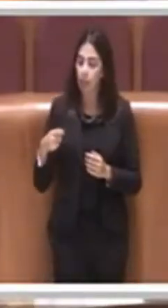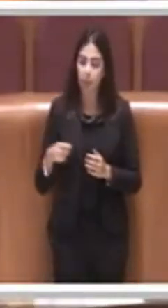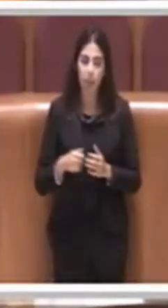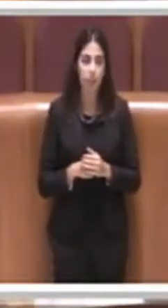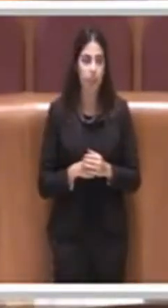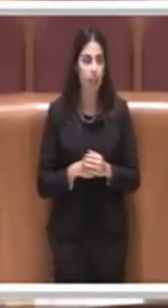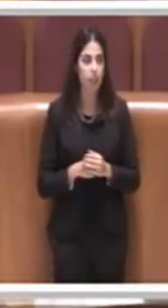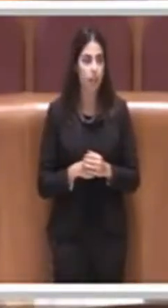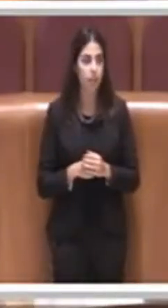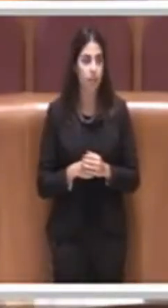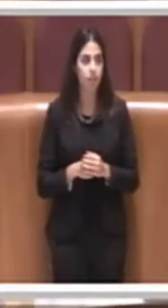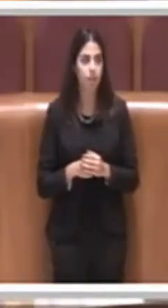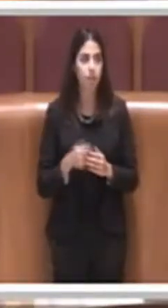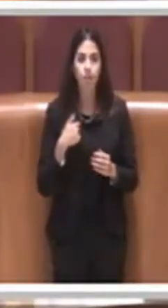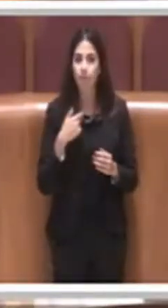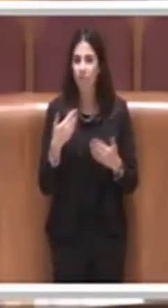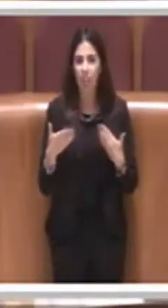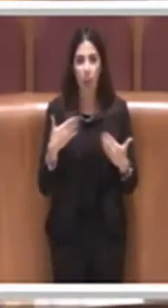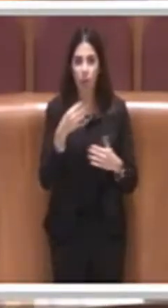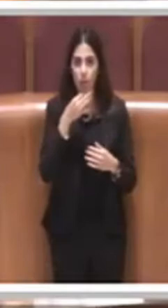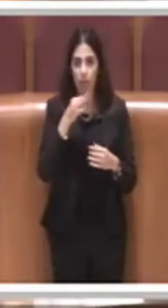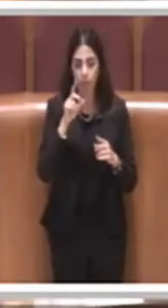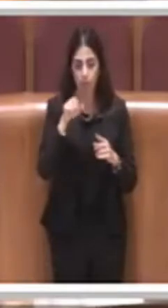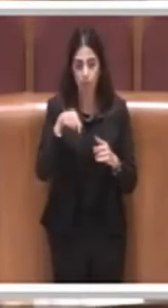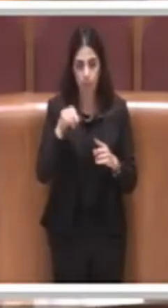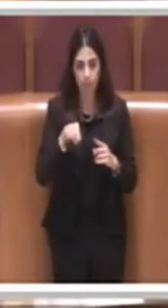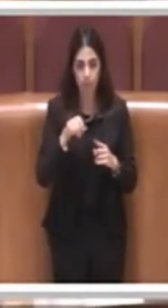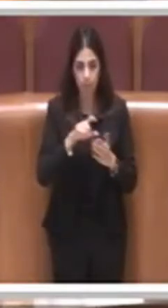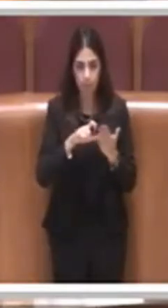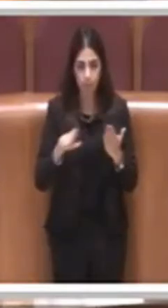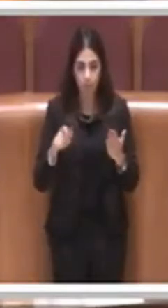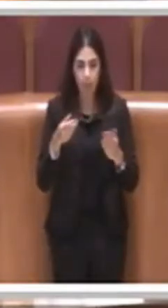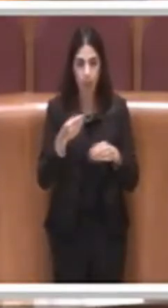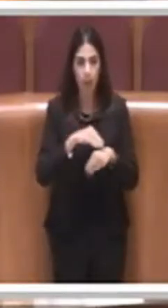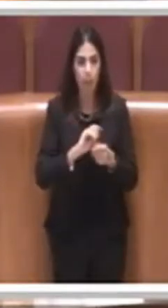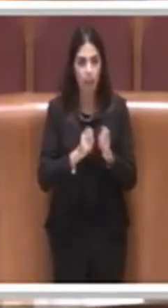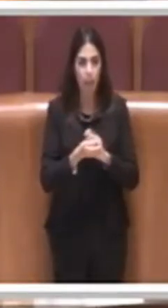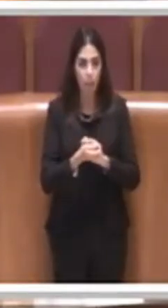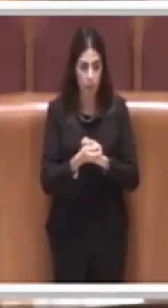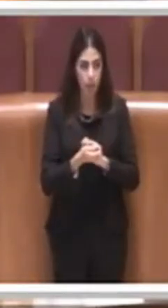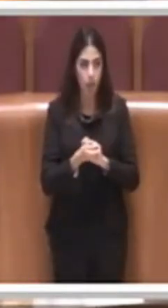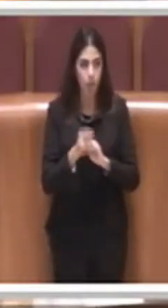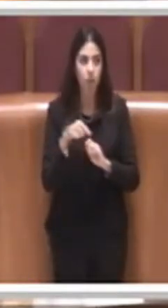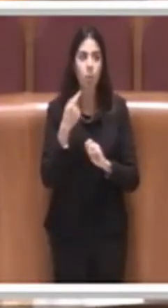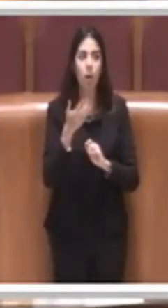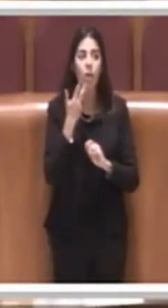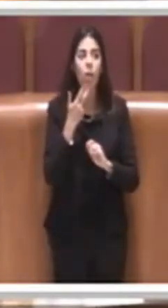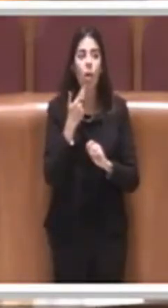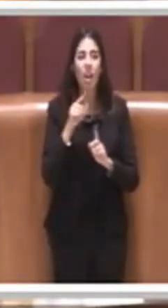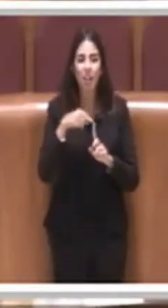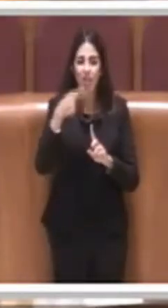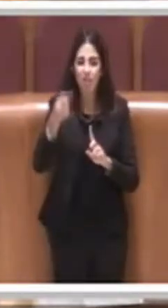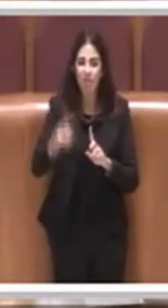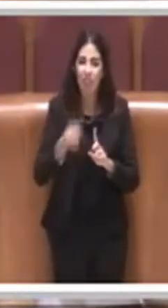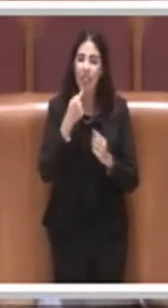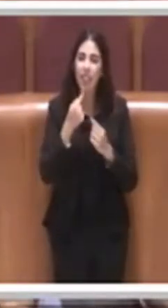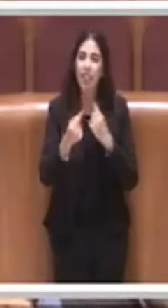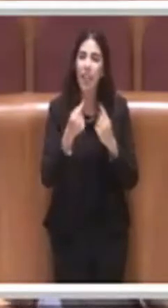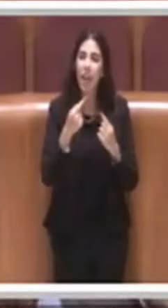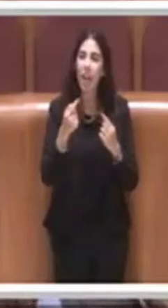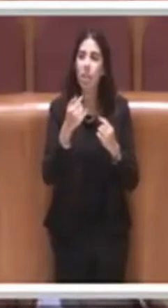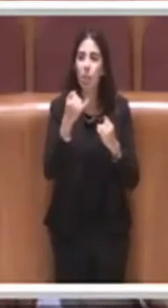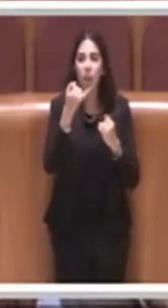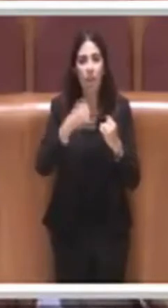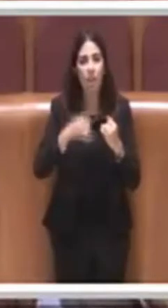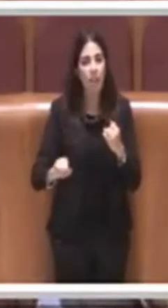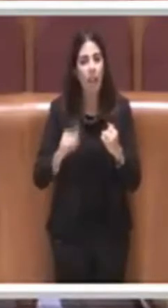Presidente. Allora, intervengo velocemente anche su questo, poi vorrei fare nella dichiarazione finale una discussione